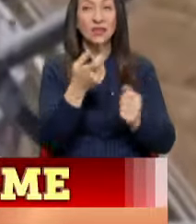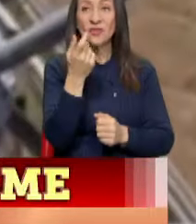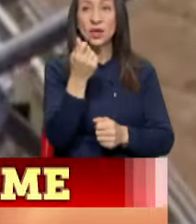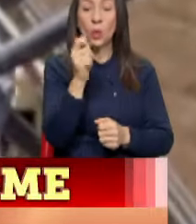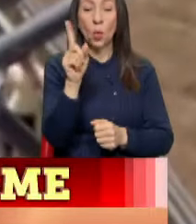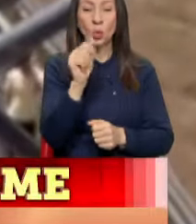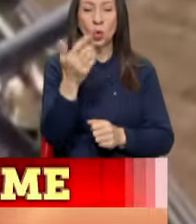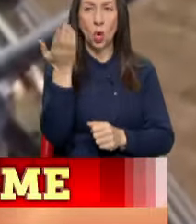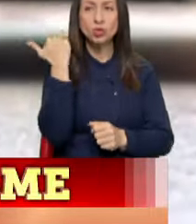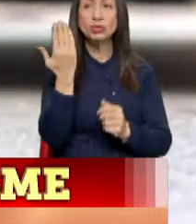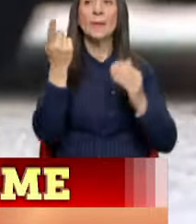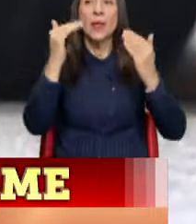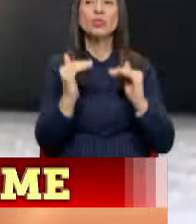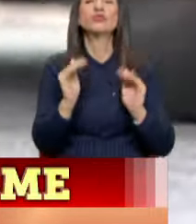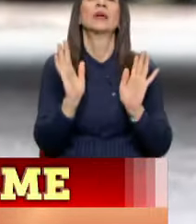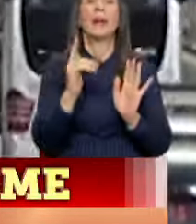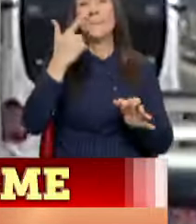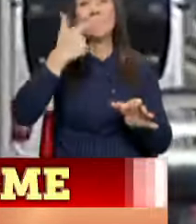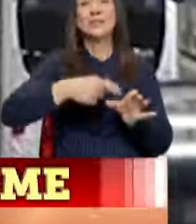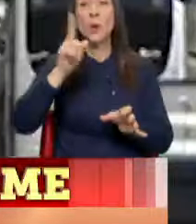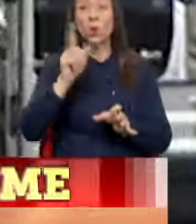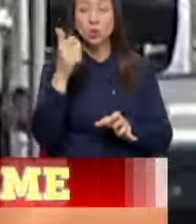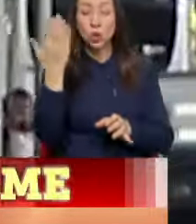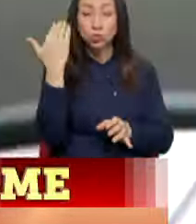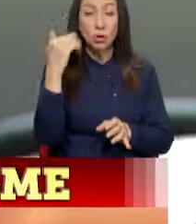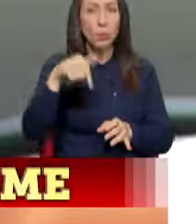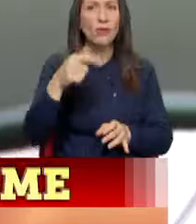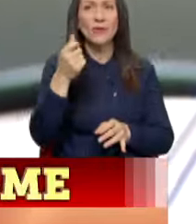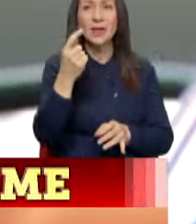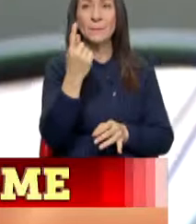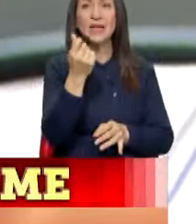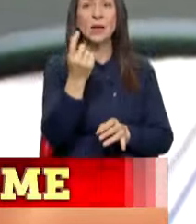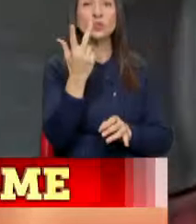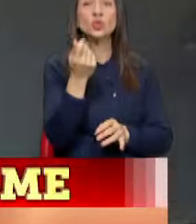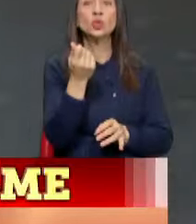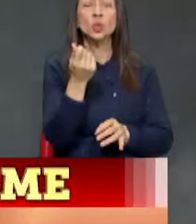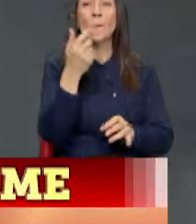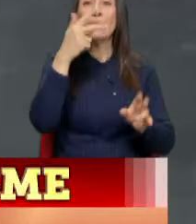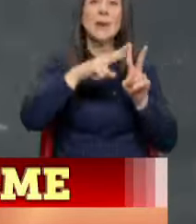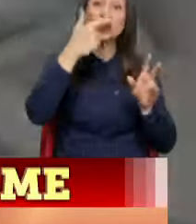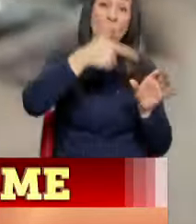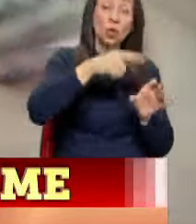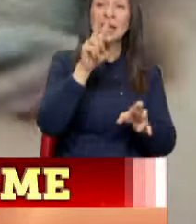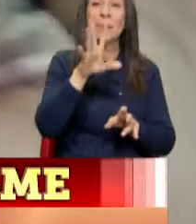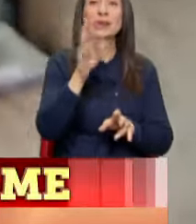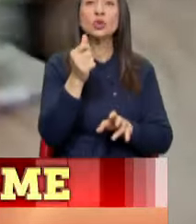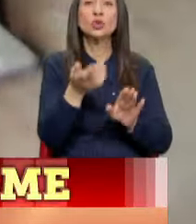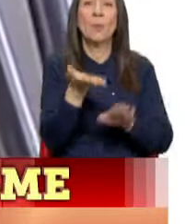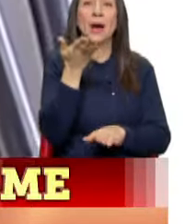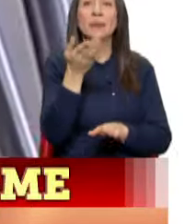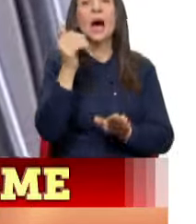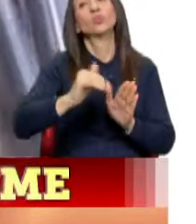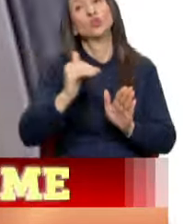fiyatı 10 gün öncesine bile düşürmedi benzin 10 gün önce bugünkü fiyatından 1 L 3 kuruş motorun ise 25 kuruş